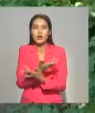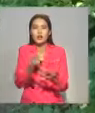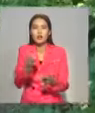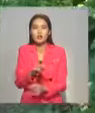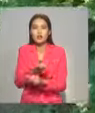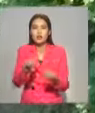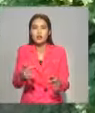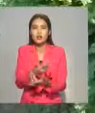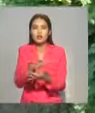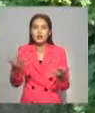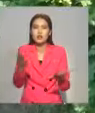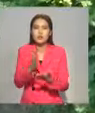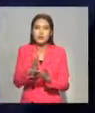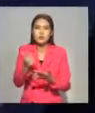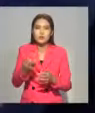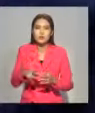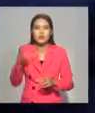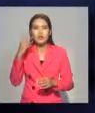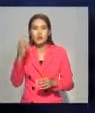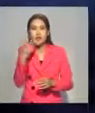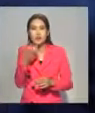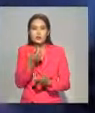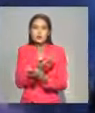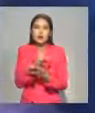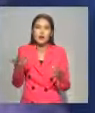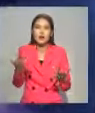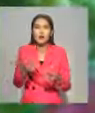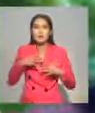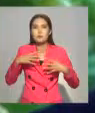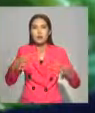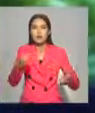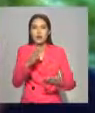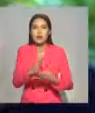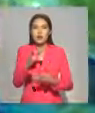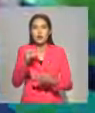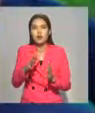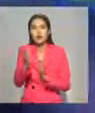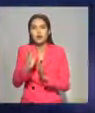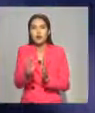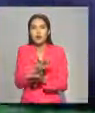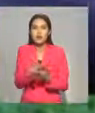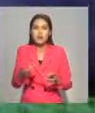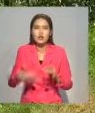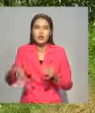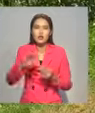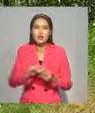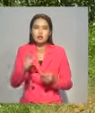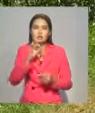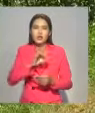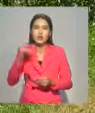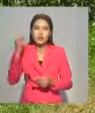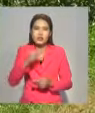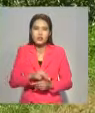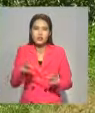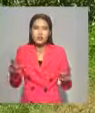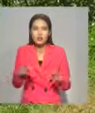өсіріледі. Бағбанның айтуынша, оралдық алманың биохимиялық құрамы өте бай. Мысалы, ресейлік өнімдегі сы дәрумені 150 граммнан аспаса, жергілікті